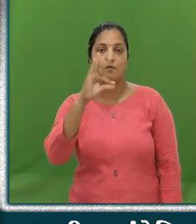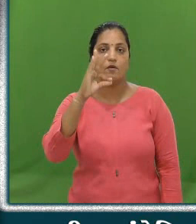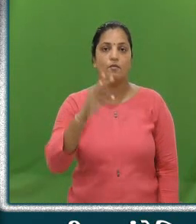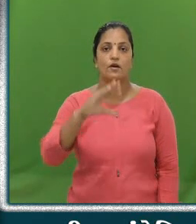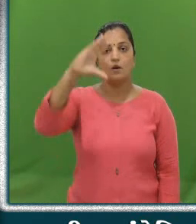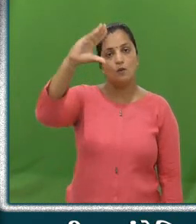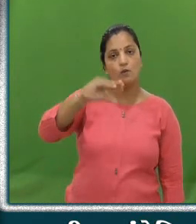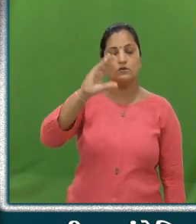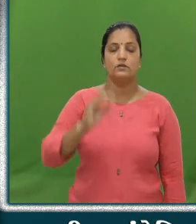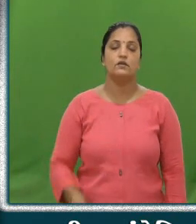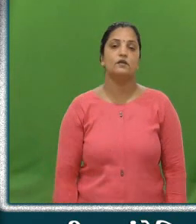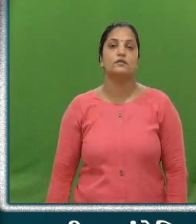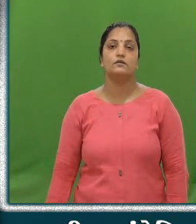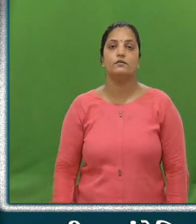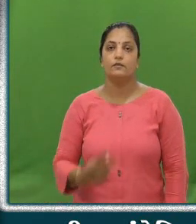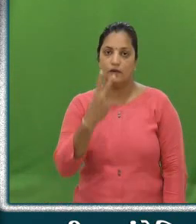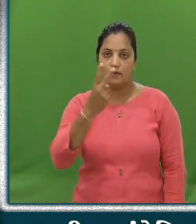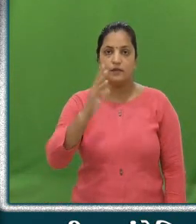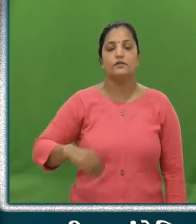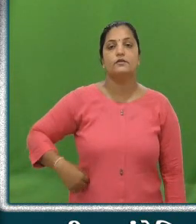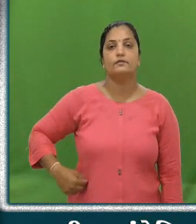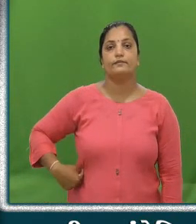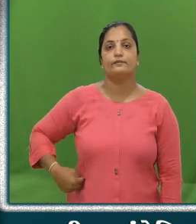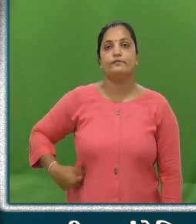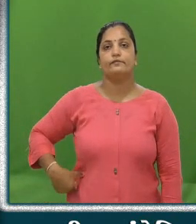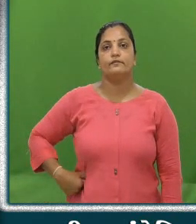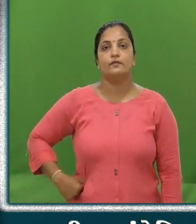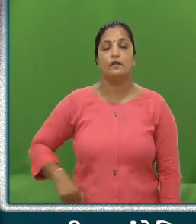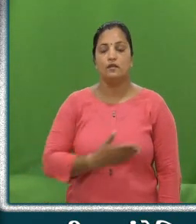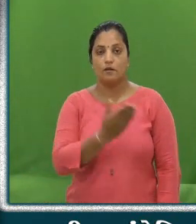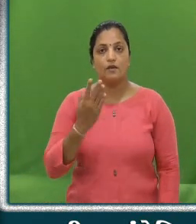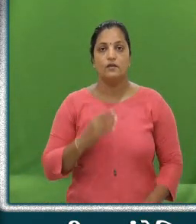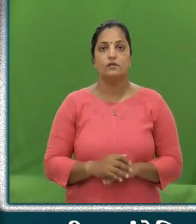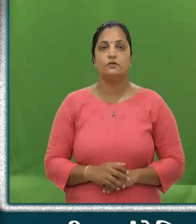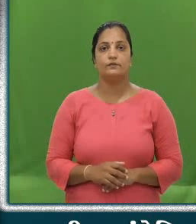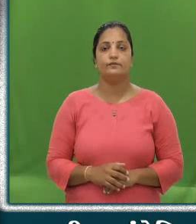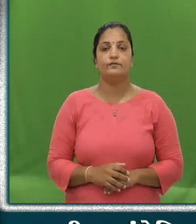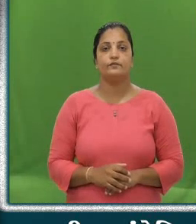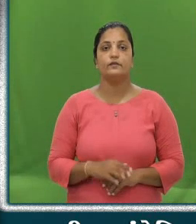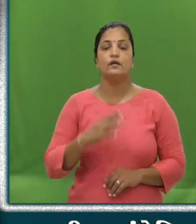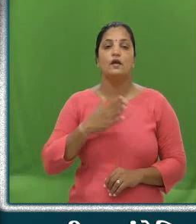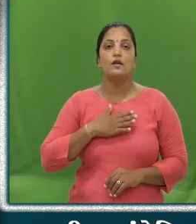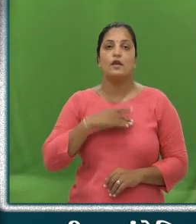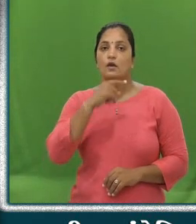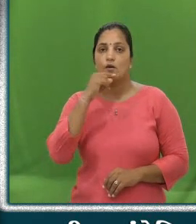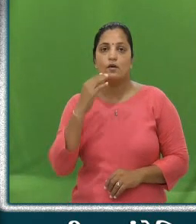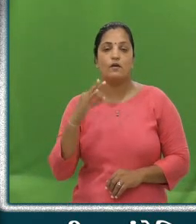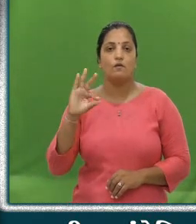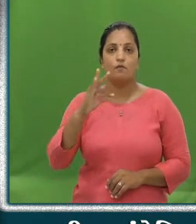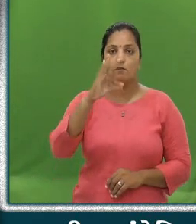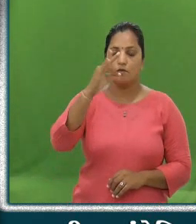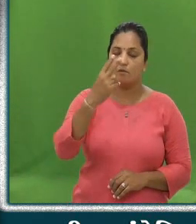સંખ્યા ક્રમશઃ ઘટતી જતી જોવા મળે છે તમે જોઈ શકો છો કે આ રીતે જે લીલા રંગના